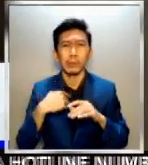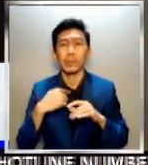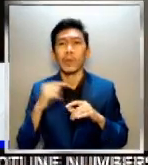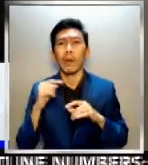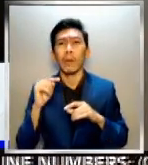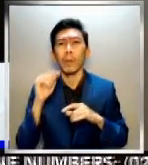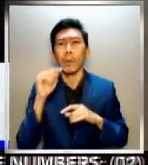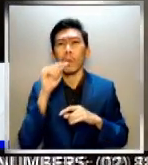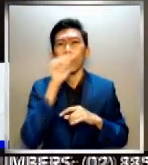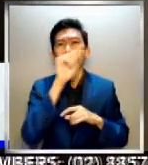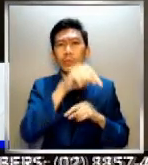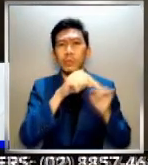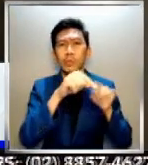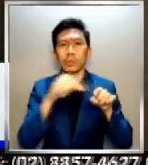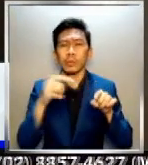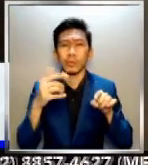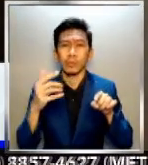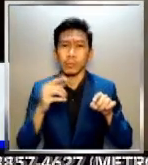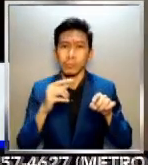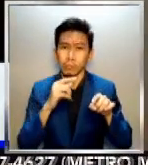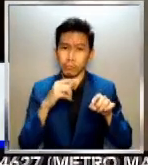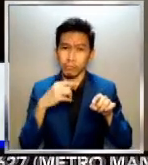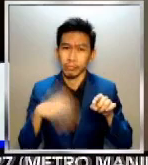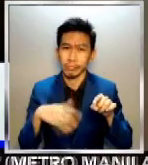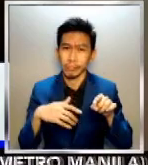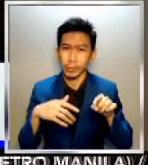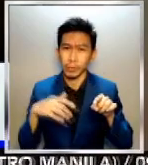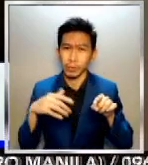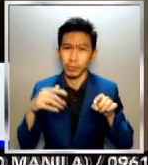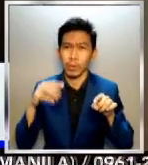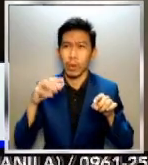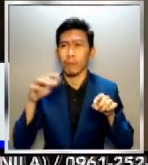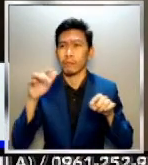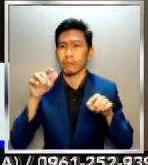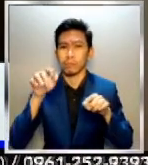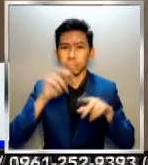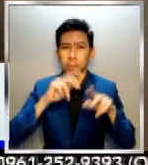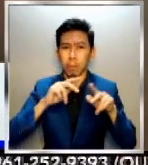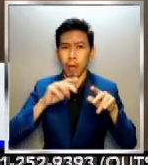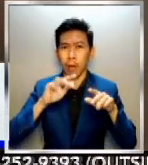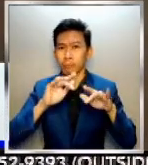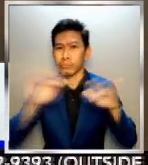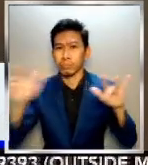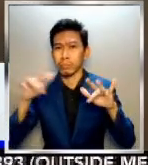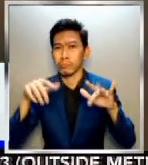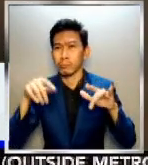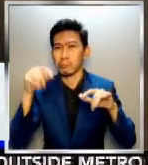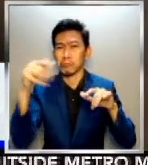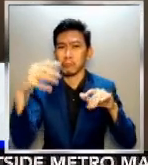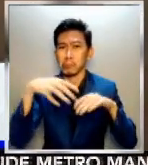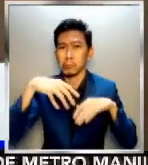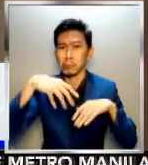sir, madalam wala tao sa labas, may mga sasakyan, madalam.